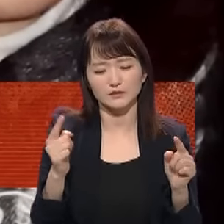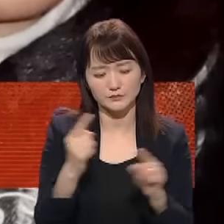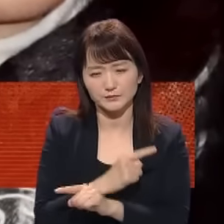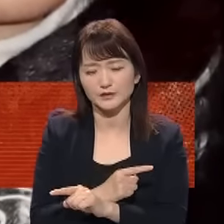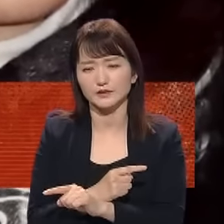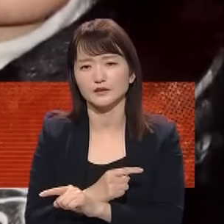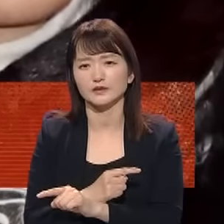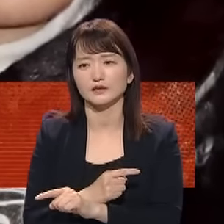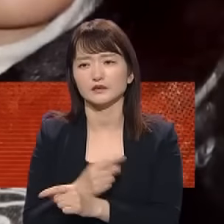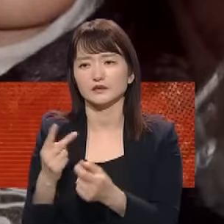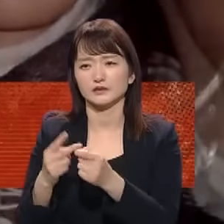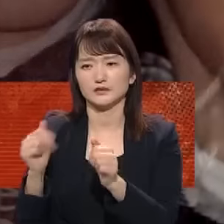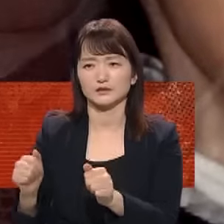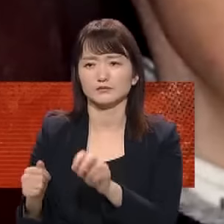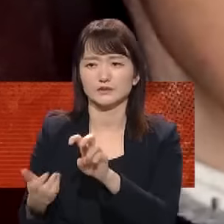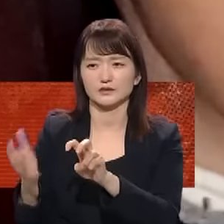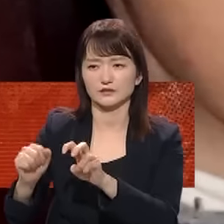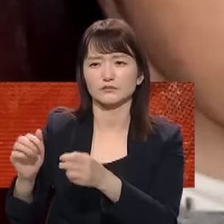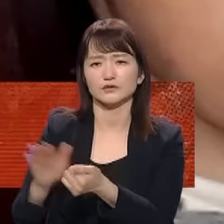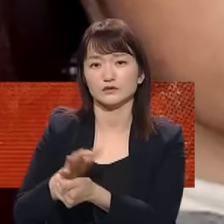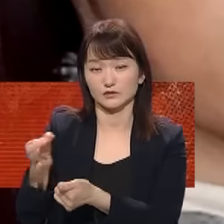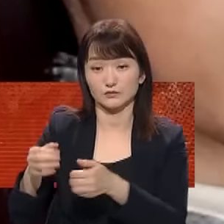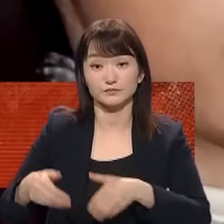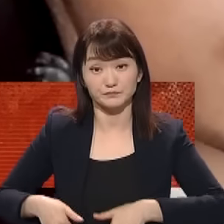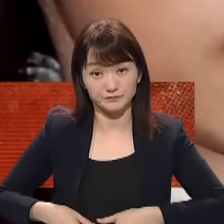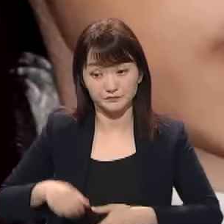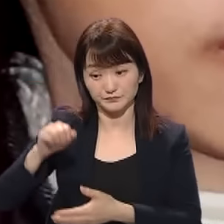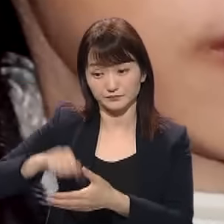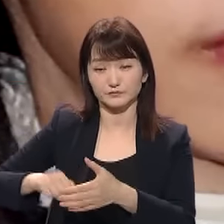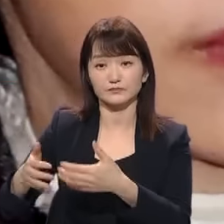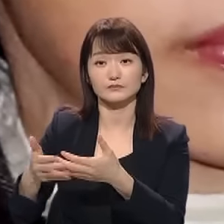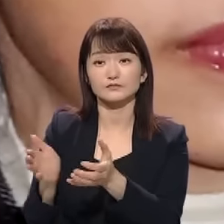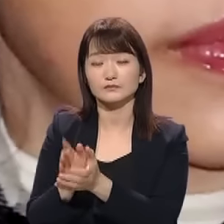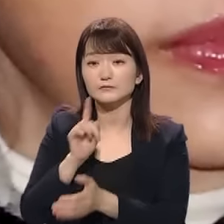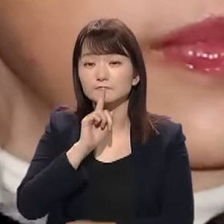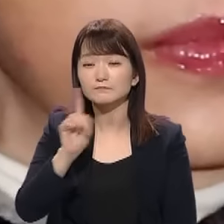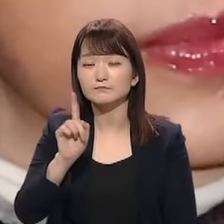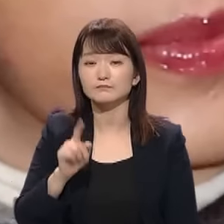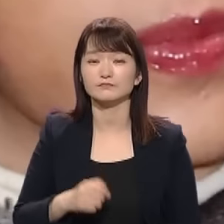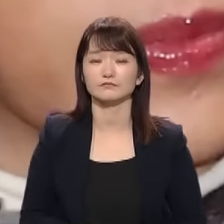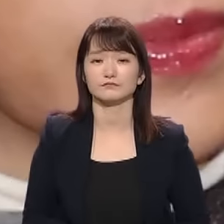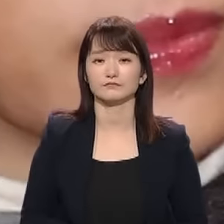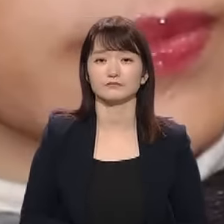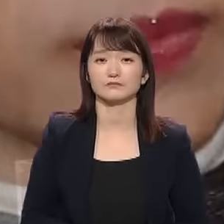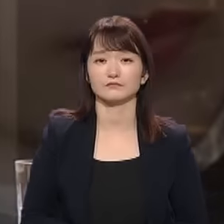위자료가 필요하다고 판단한 것입니다. 재판부가